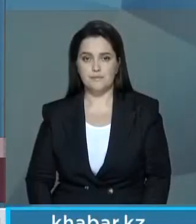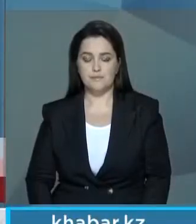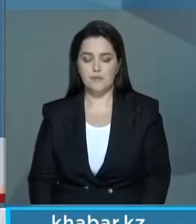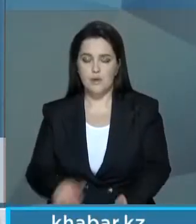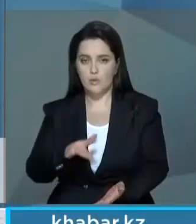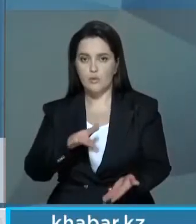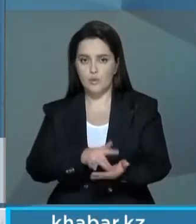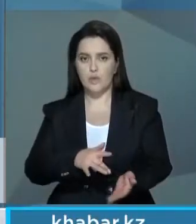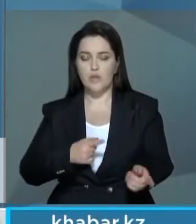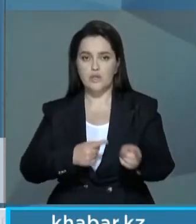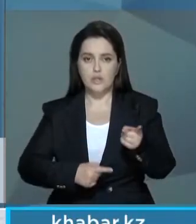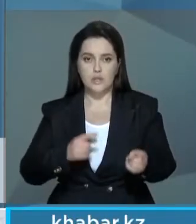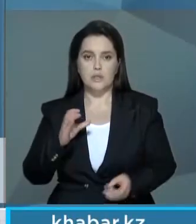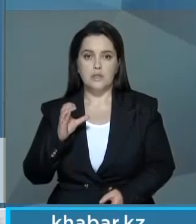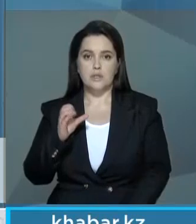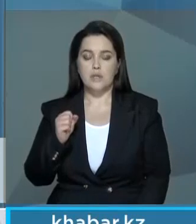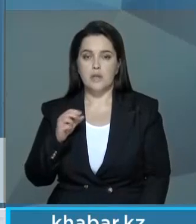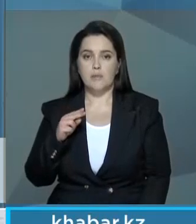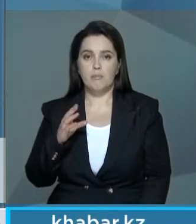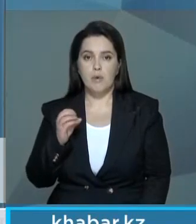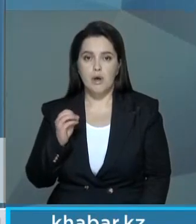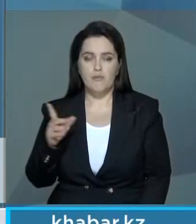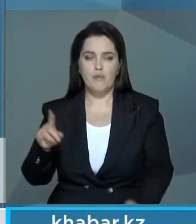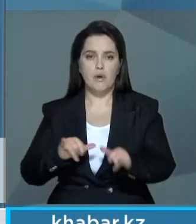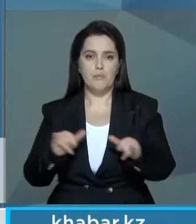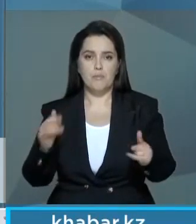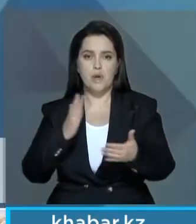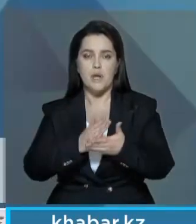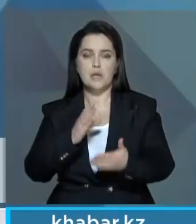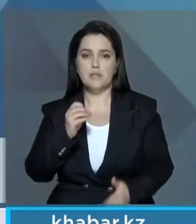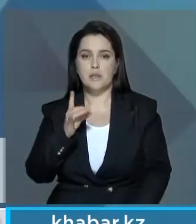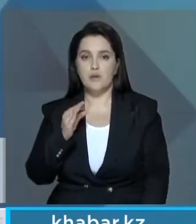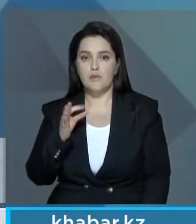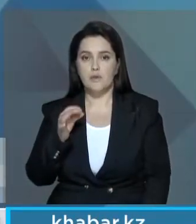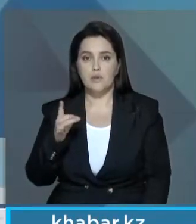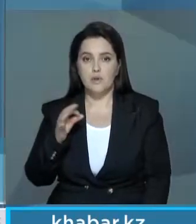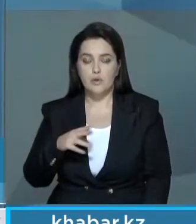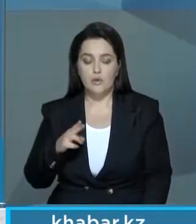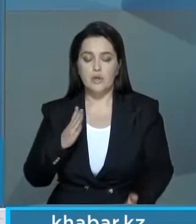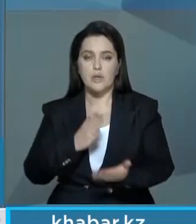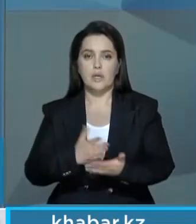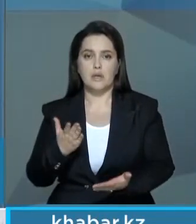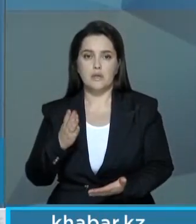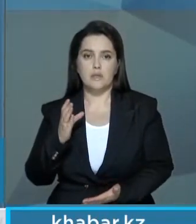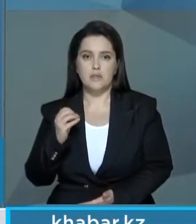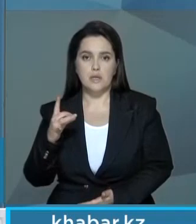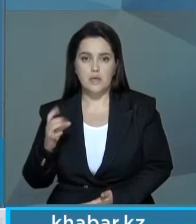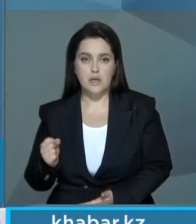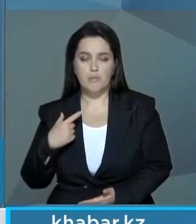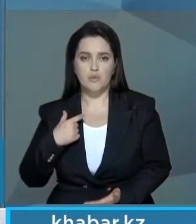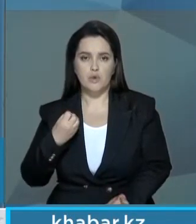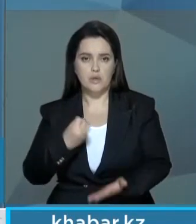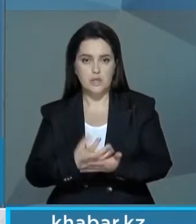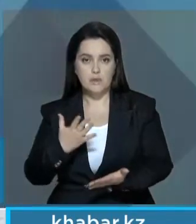жен есть Ну нами фиксируется превышение там по серо водороду по диоксиду азота по диоксиду серы мы оцениваем ситуацию в данный момент как